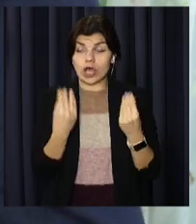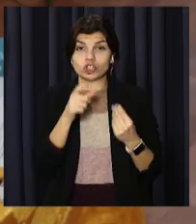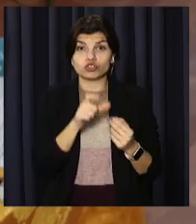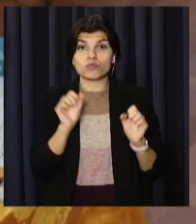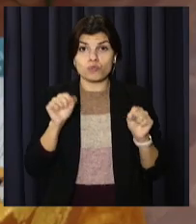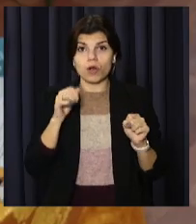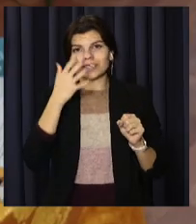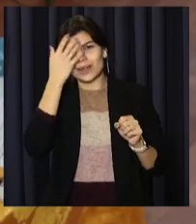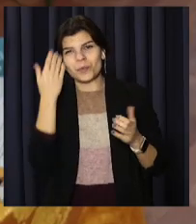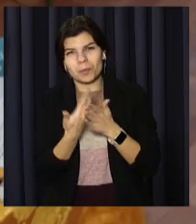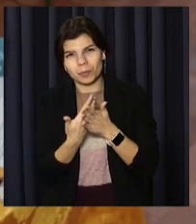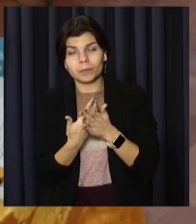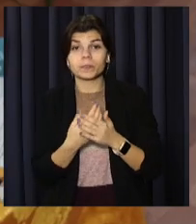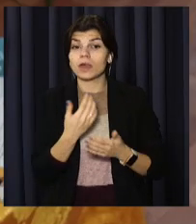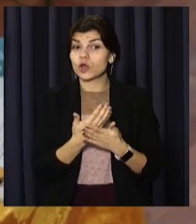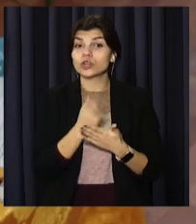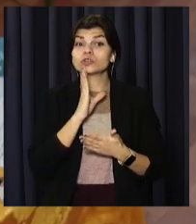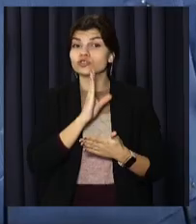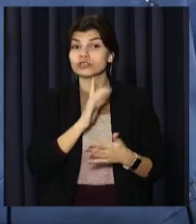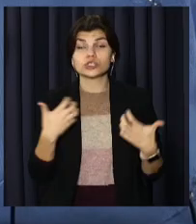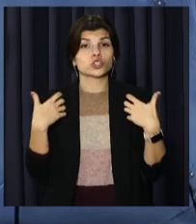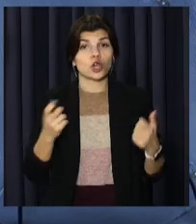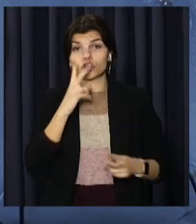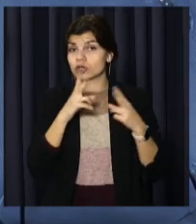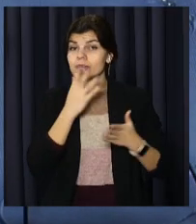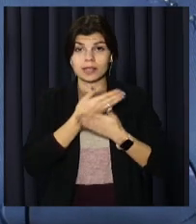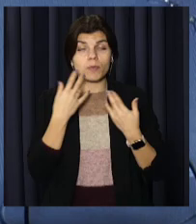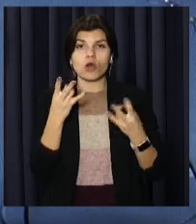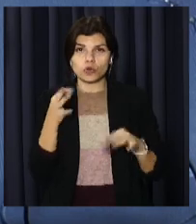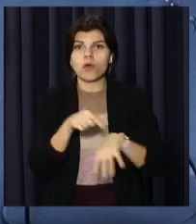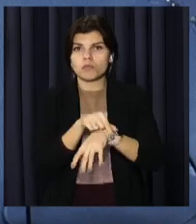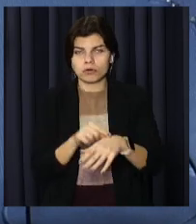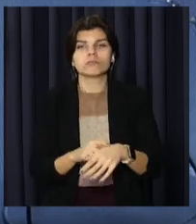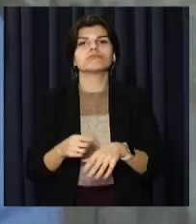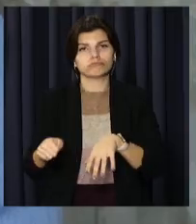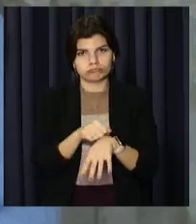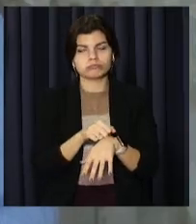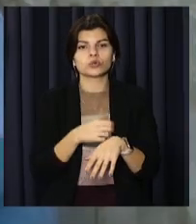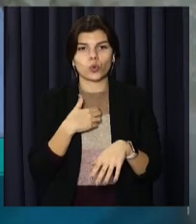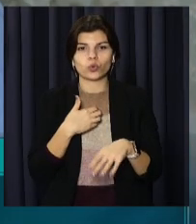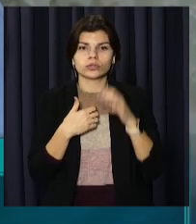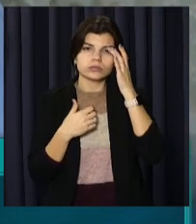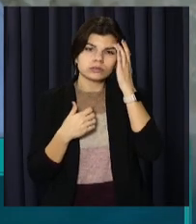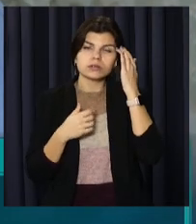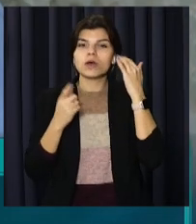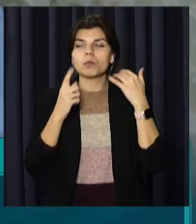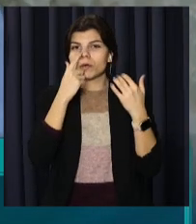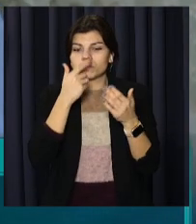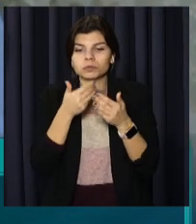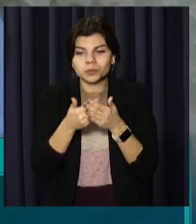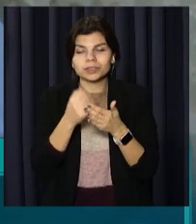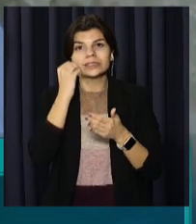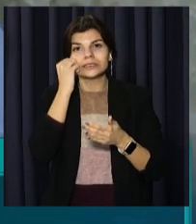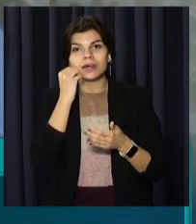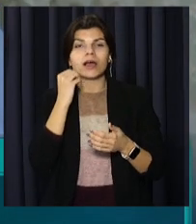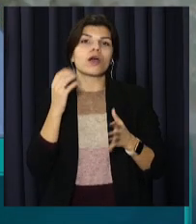людиною. Пані Наталія на здоров'я не скаржиться, але про всяк випадок браслет наділа. Йде діло к старості, все